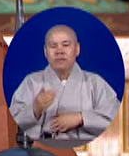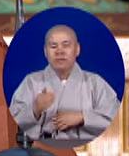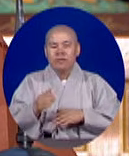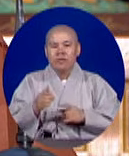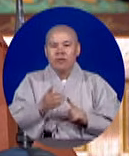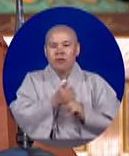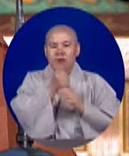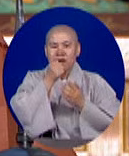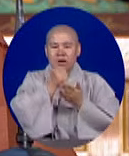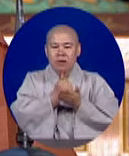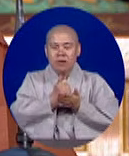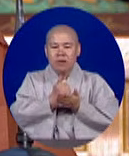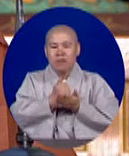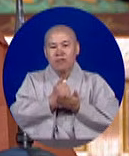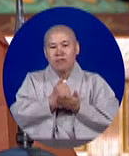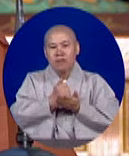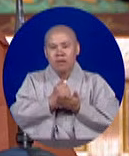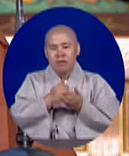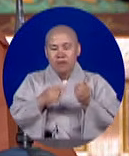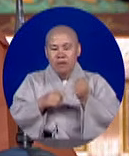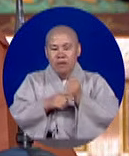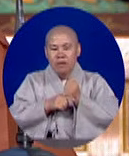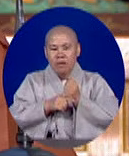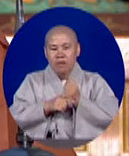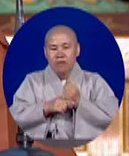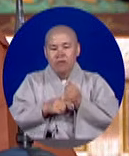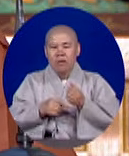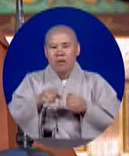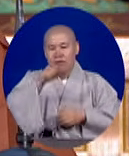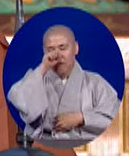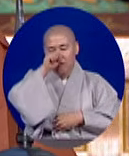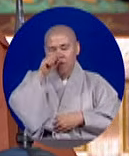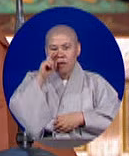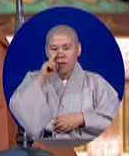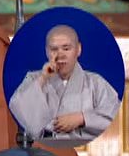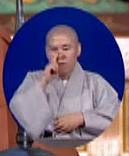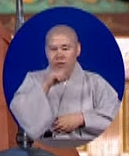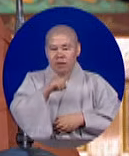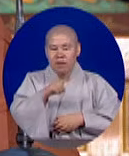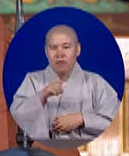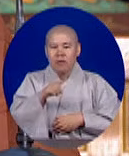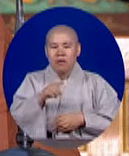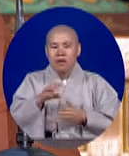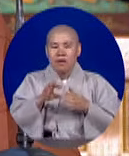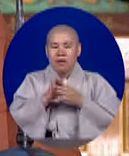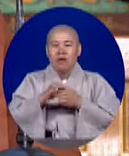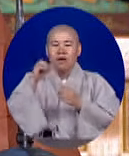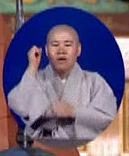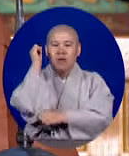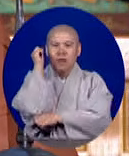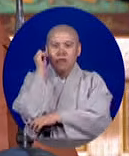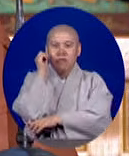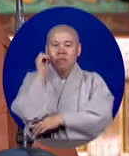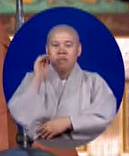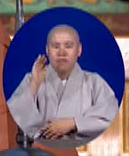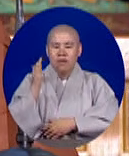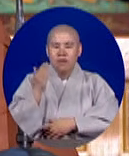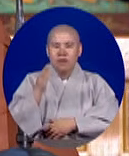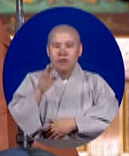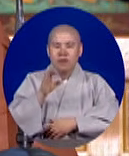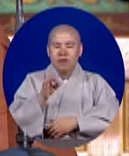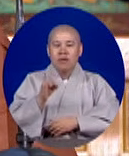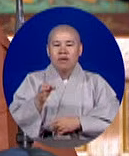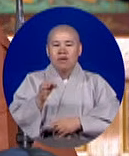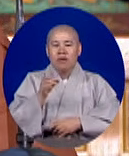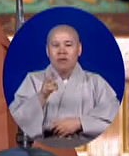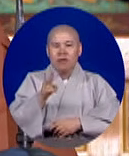열애장 장식이라고 그러면 선과 불선의 근원이에요. 그때는 열애장이라고 그래요.